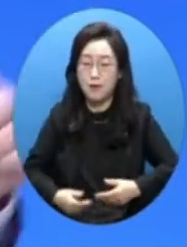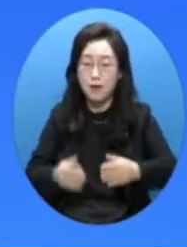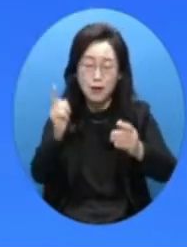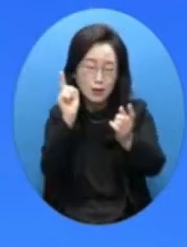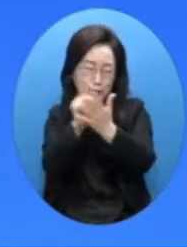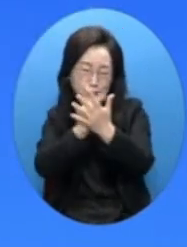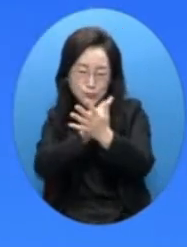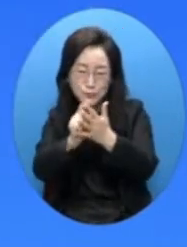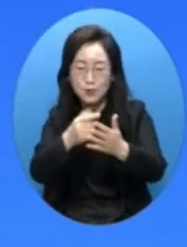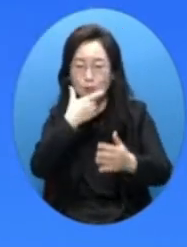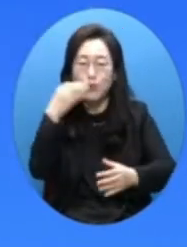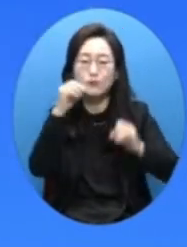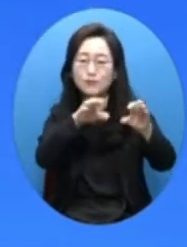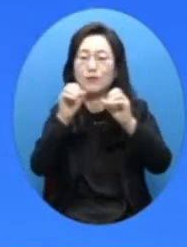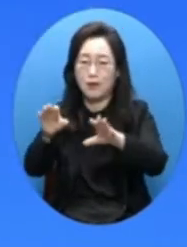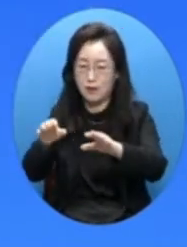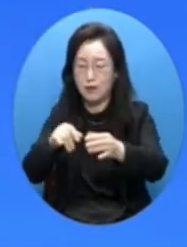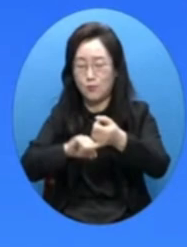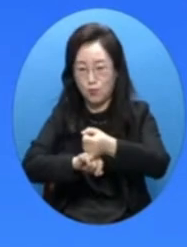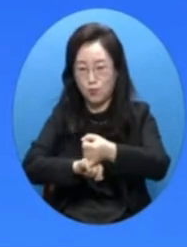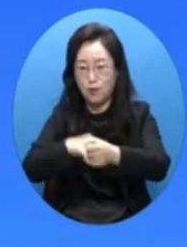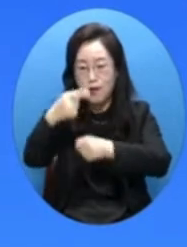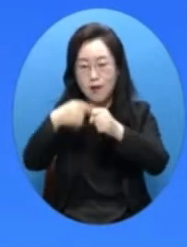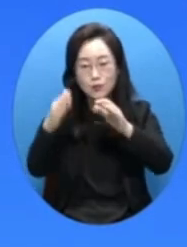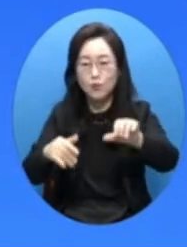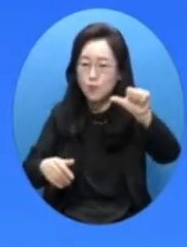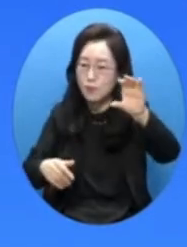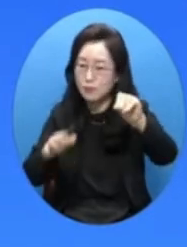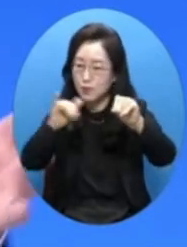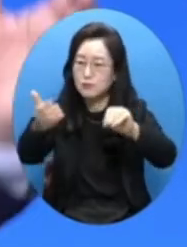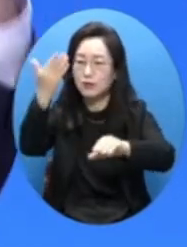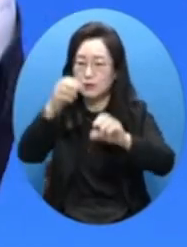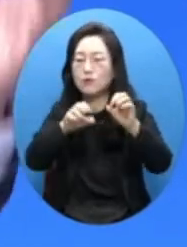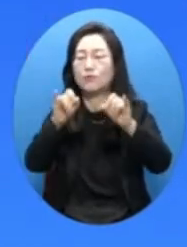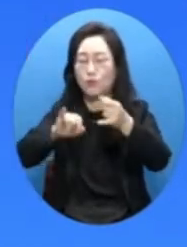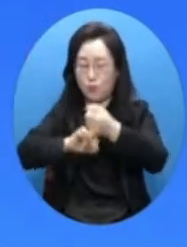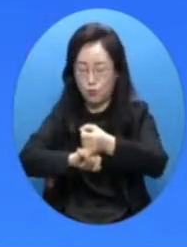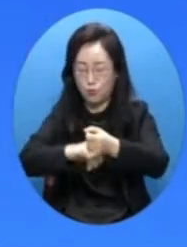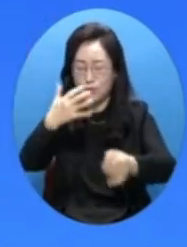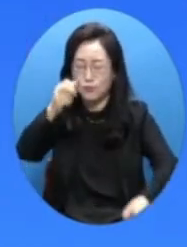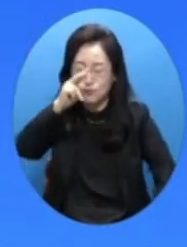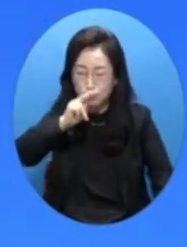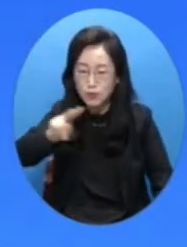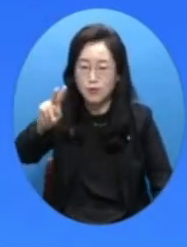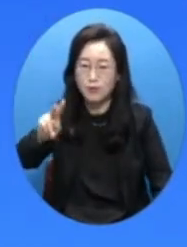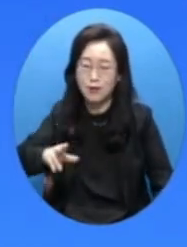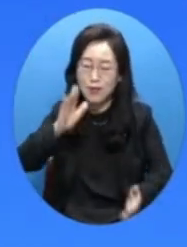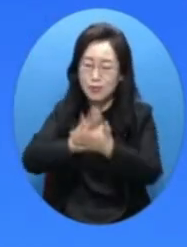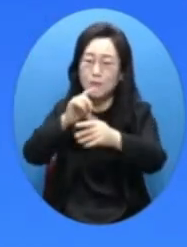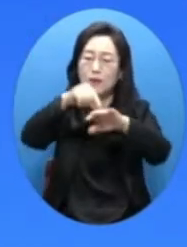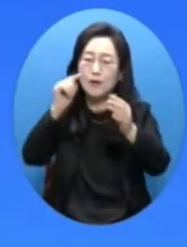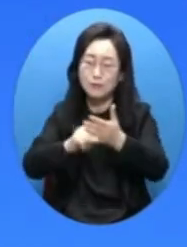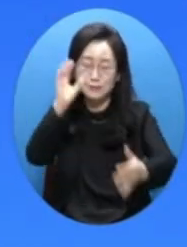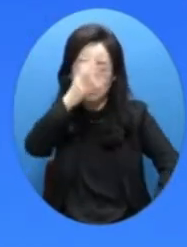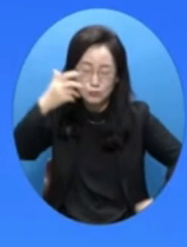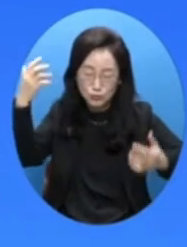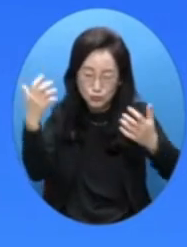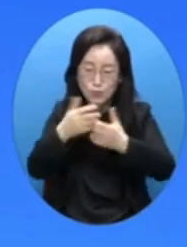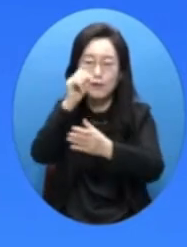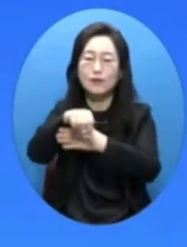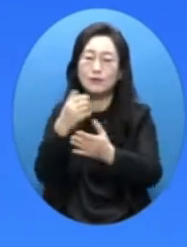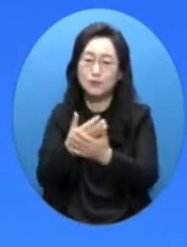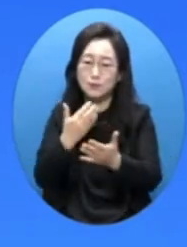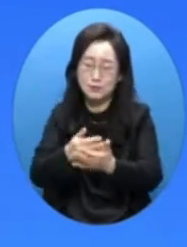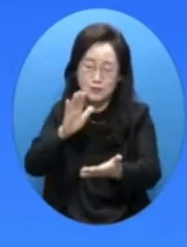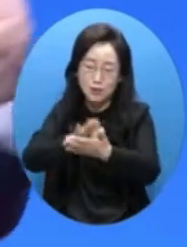전해야 됩니다 우리 최소한 5만 명 이상을 우리가 전도해야 될 것입니다 주여 우리에게 뜨거운 마음 성에 충만을 허락하여 주어서